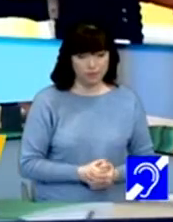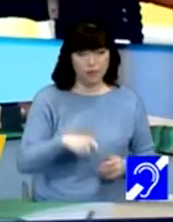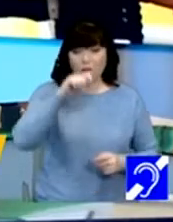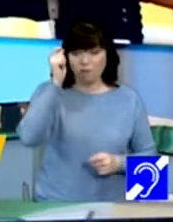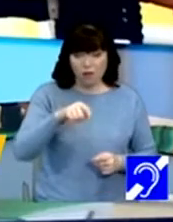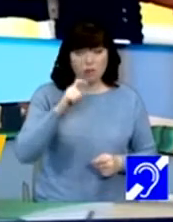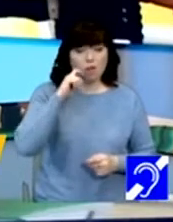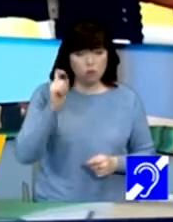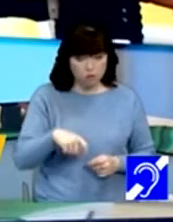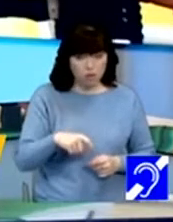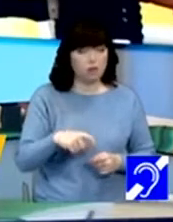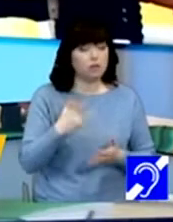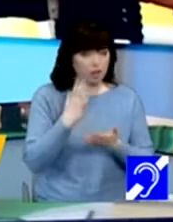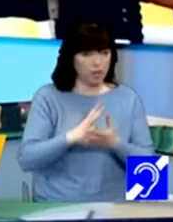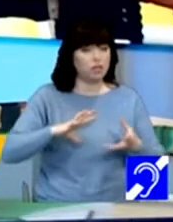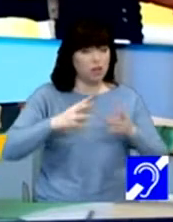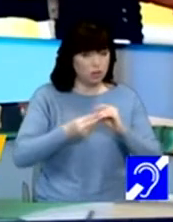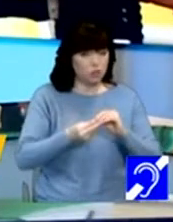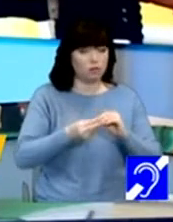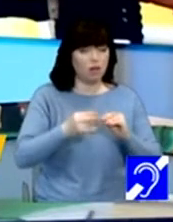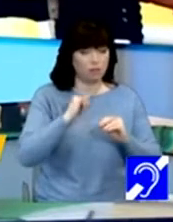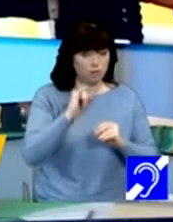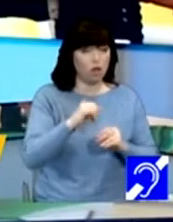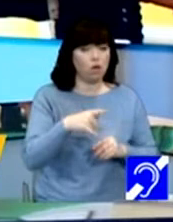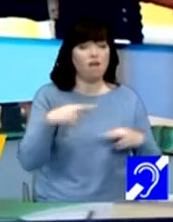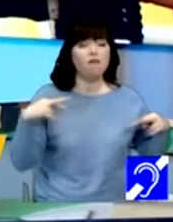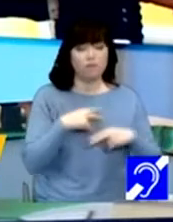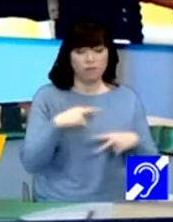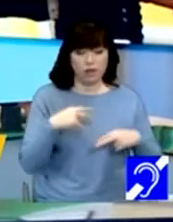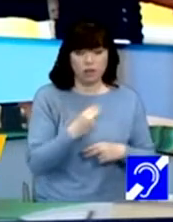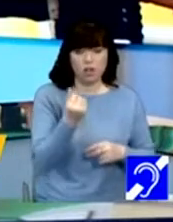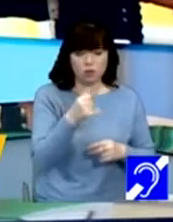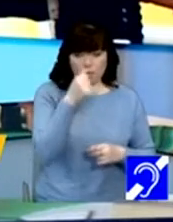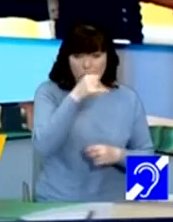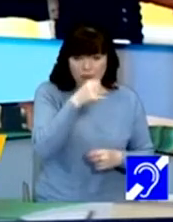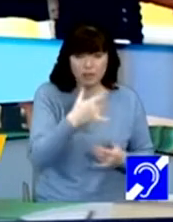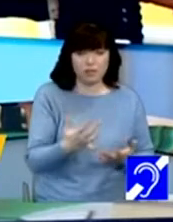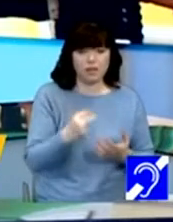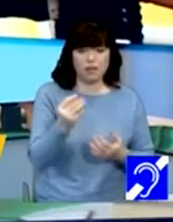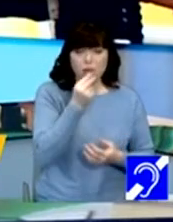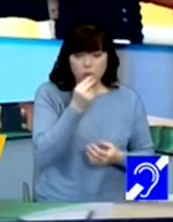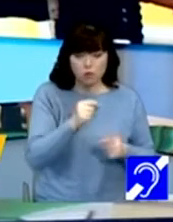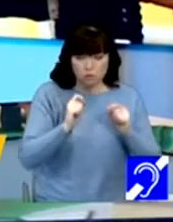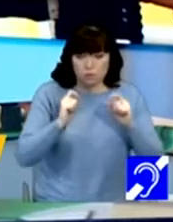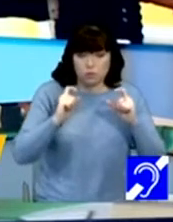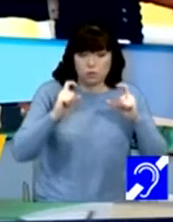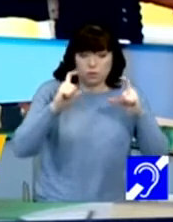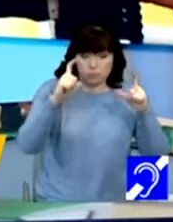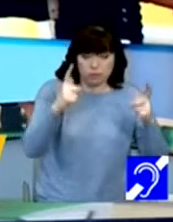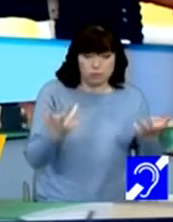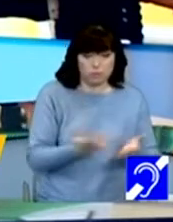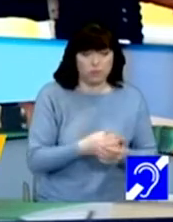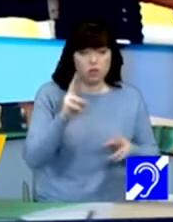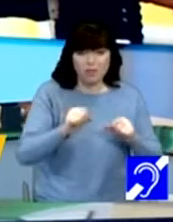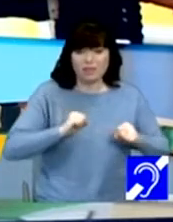Războiul din Ucraina are efecte și asupra Ungariei. Prețurile la combustibil și alimente încep să crească în ciuda limitelor puse de